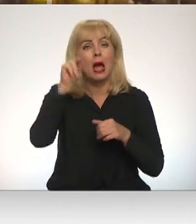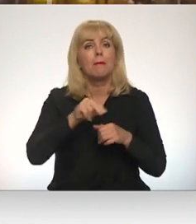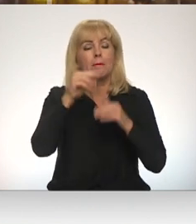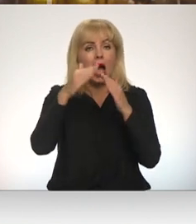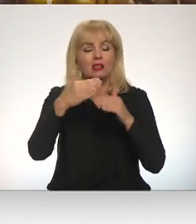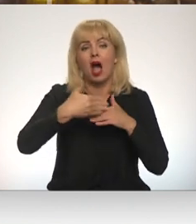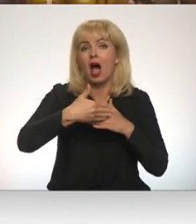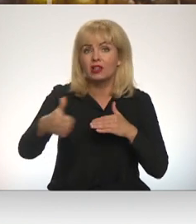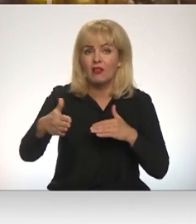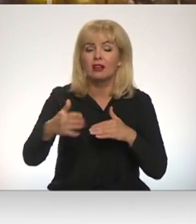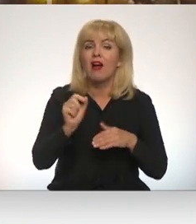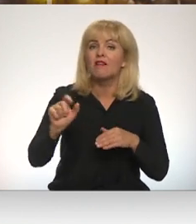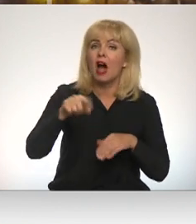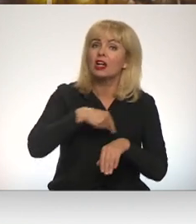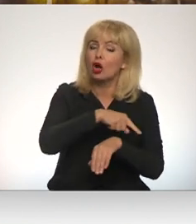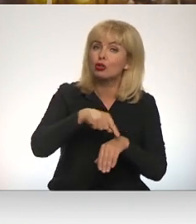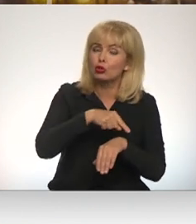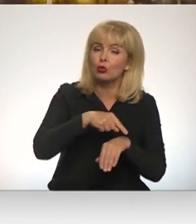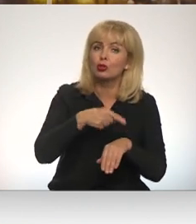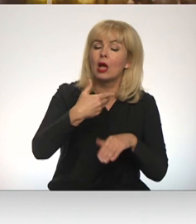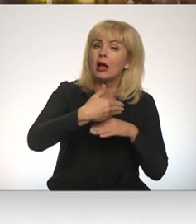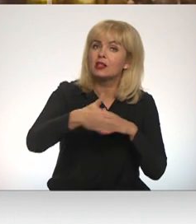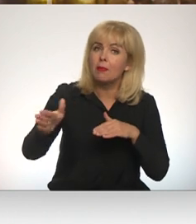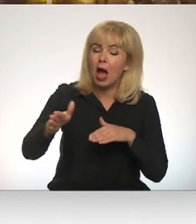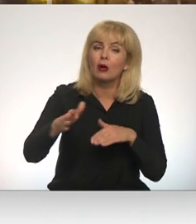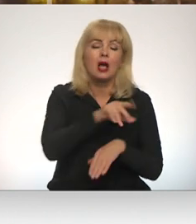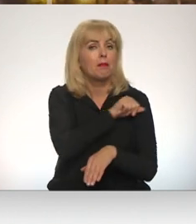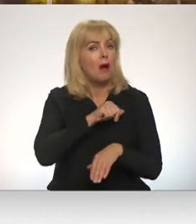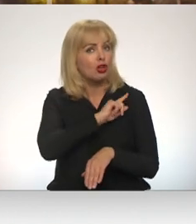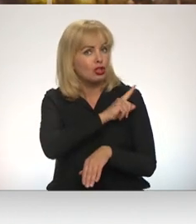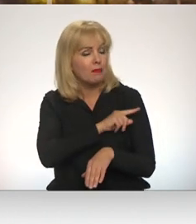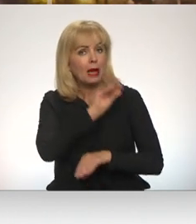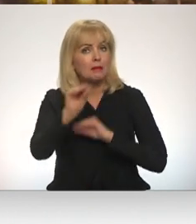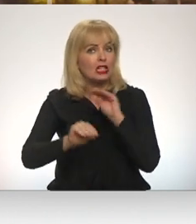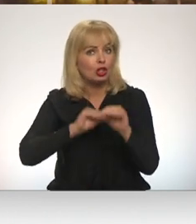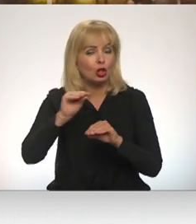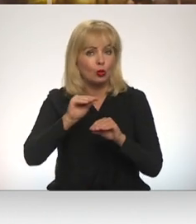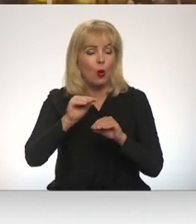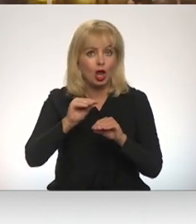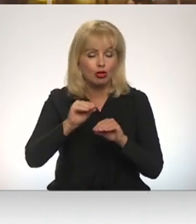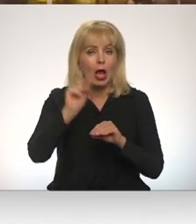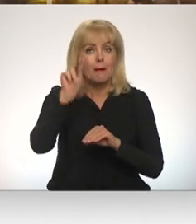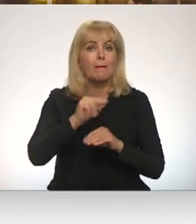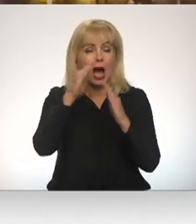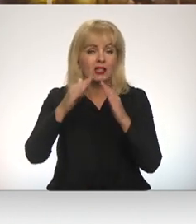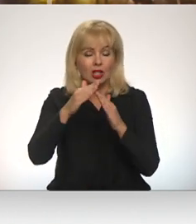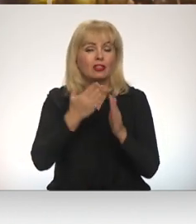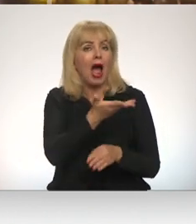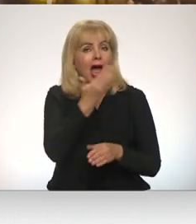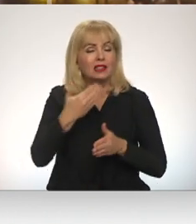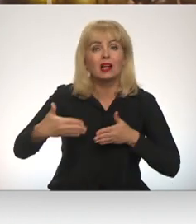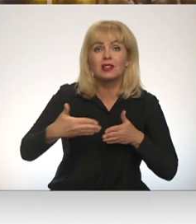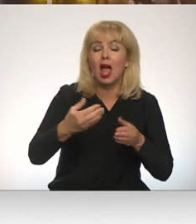stundas ikdienu. Saviem spēkiem, īpaši izrotājot baznīcu, viņi radījuši ceļu uz gaismu. Aicinot